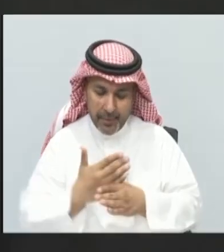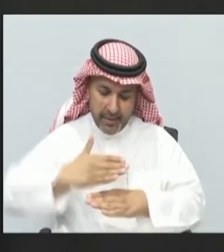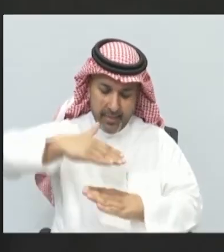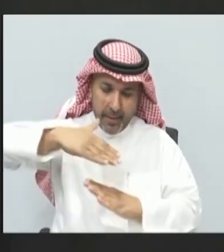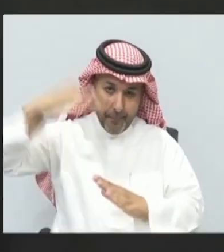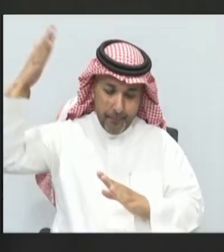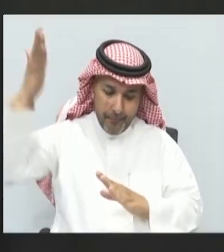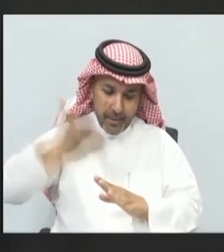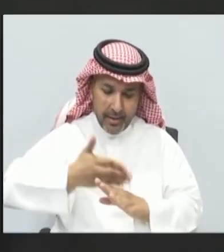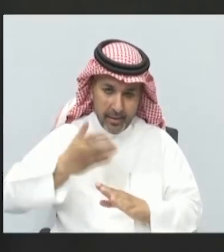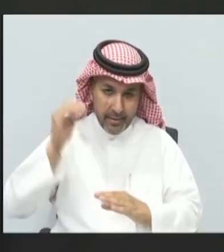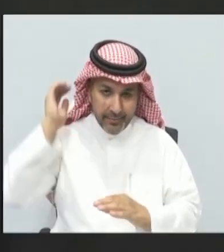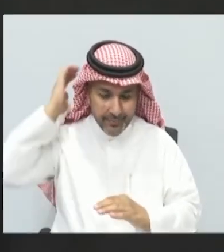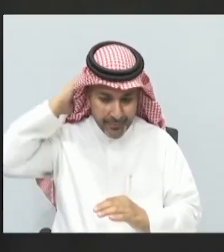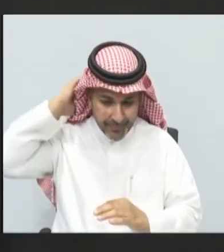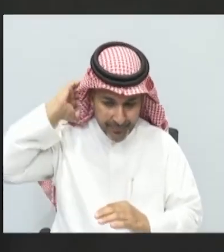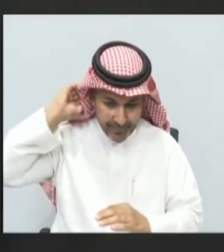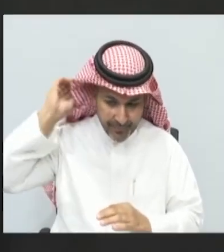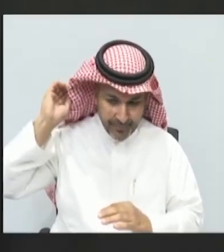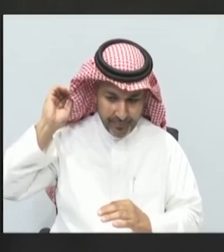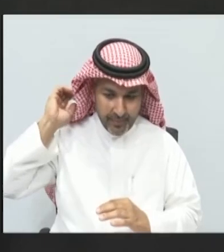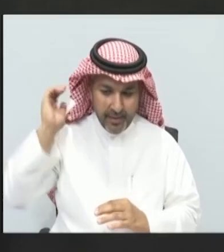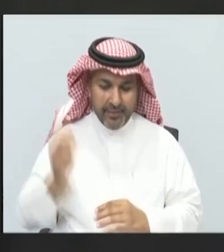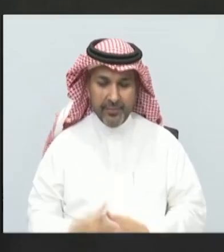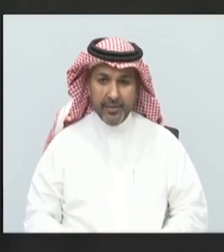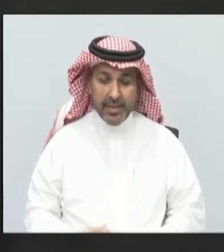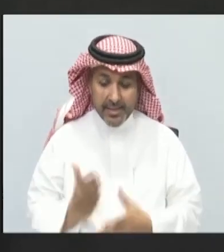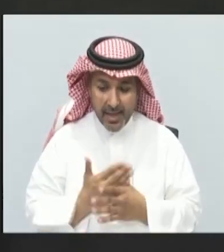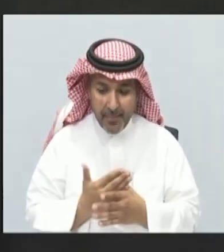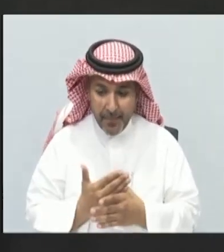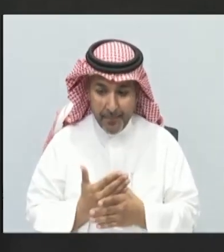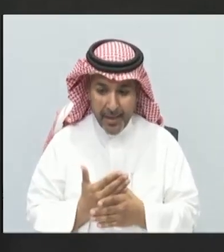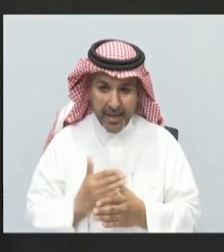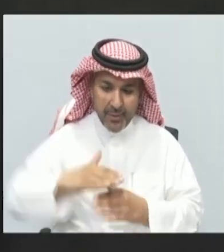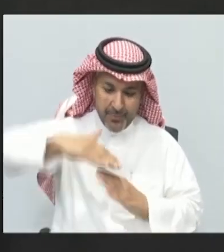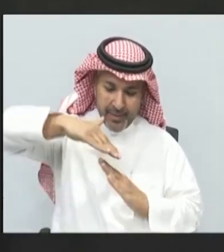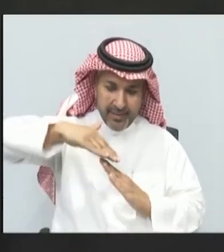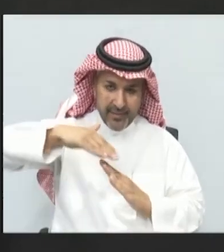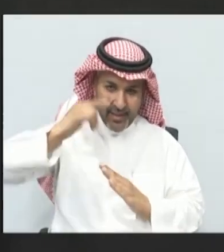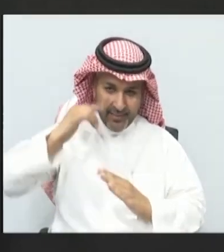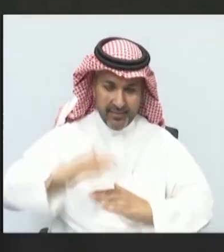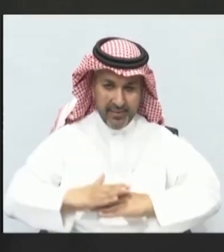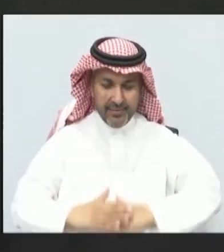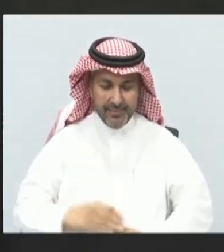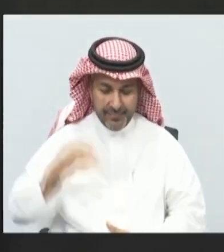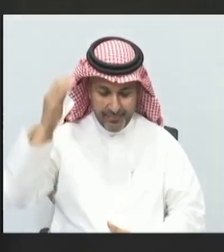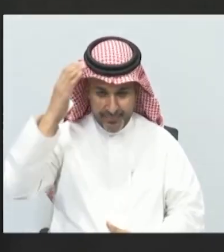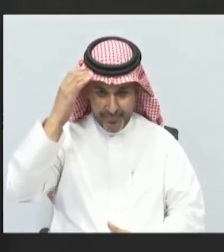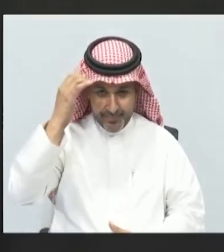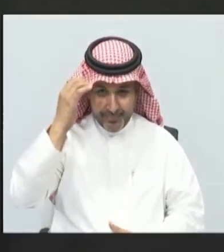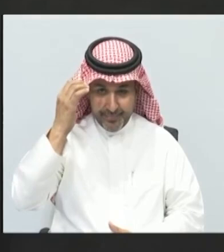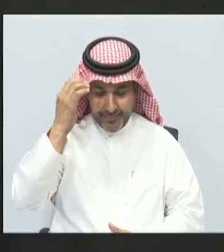سابقا اما درسنا في الحصص السابقه انه عندما تكون الحركه على مستويات مائله تكون